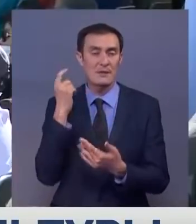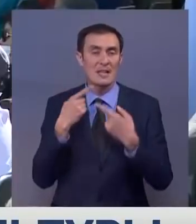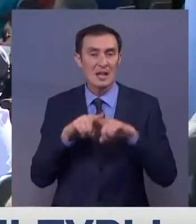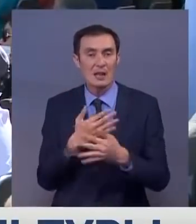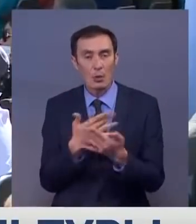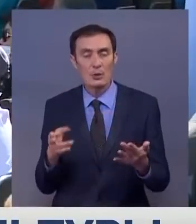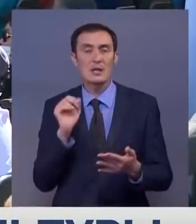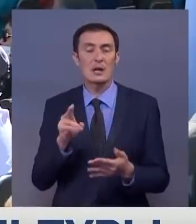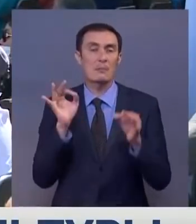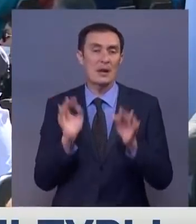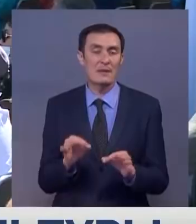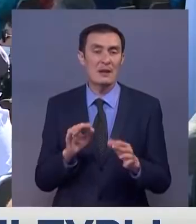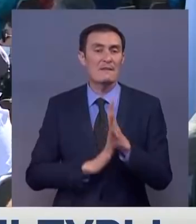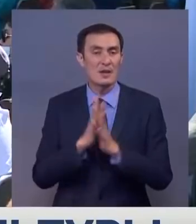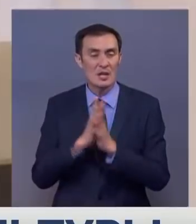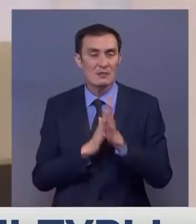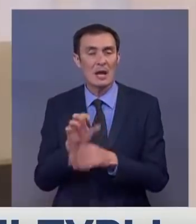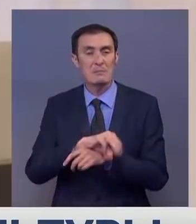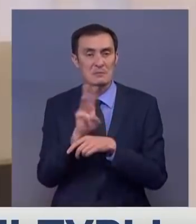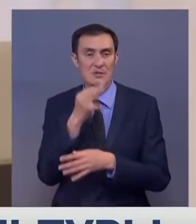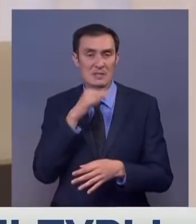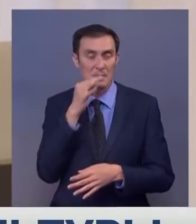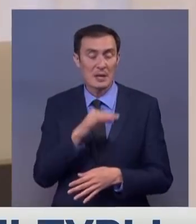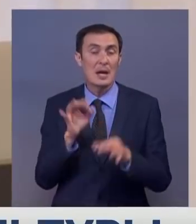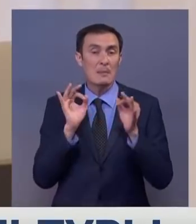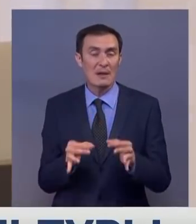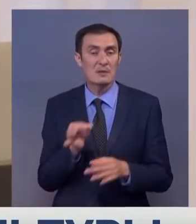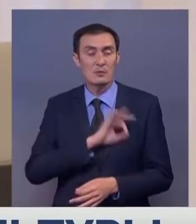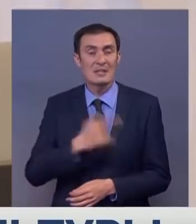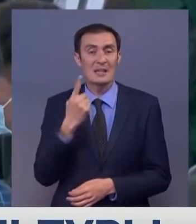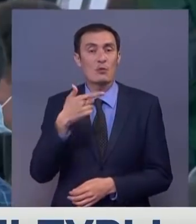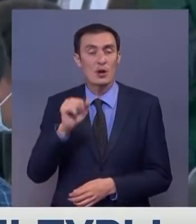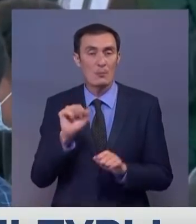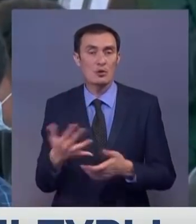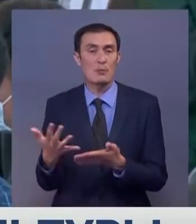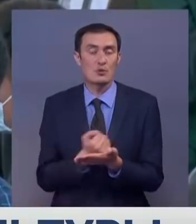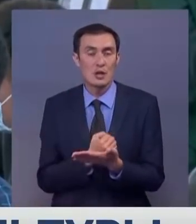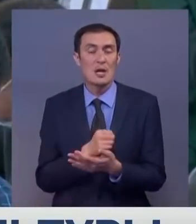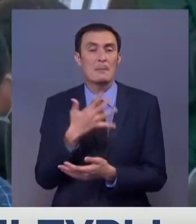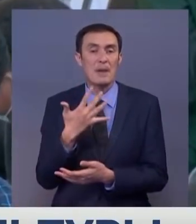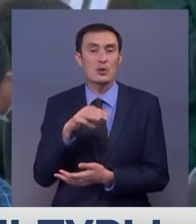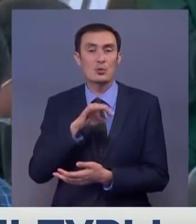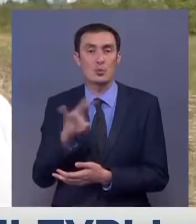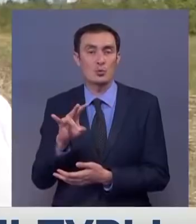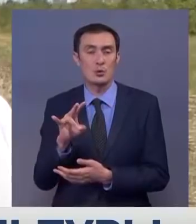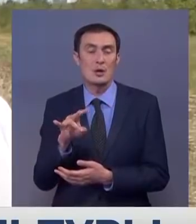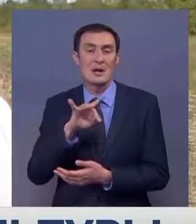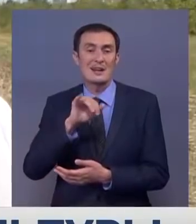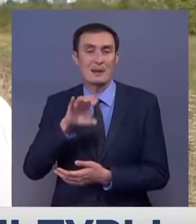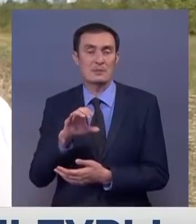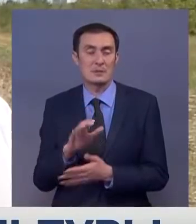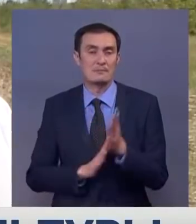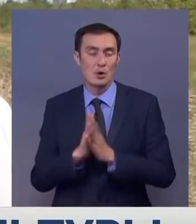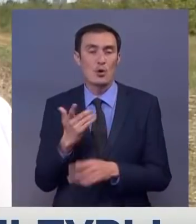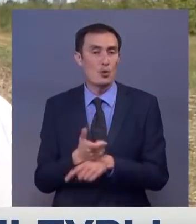технологии выращивания и обеспечивать семенами. При правильном подходе с гектара можно получать до 5 тонн урожая. Культура